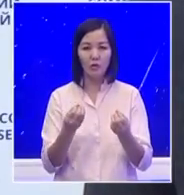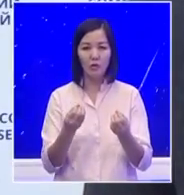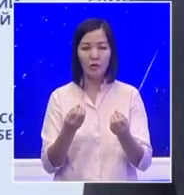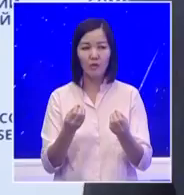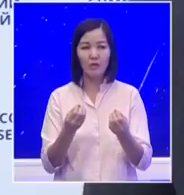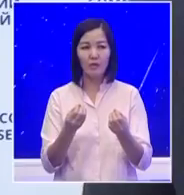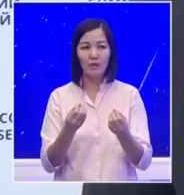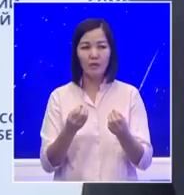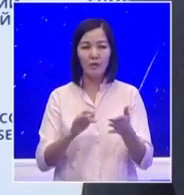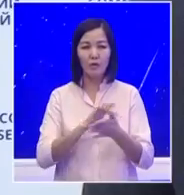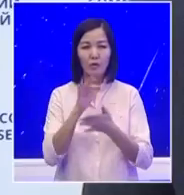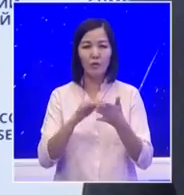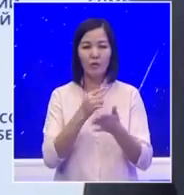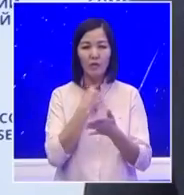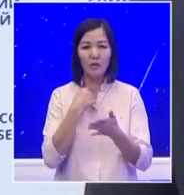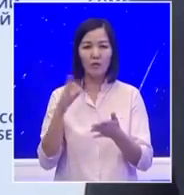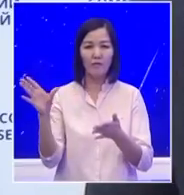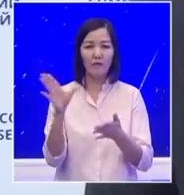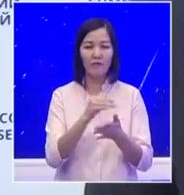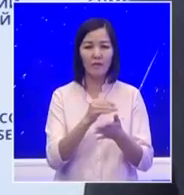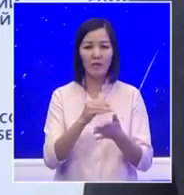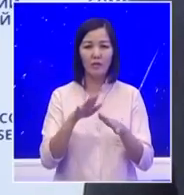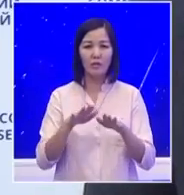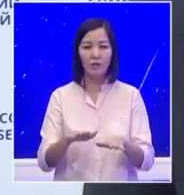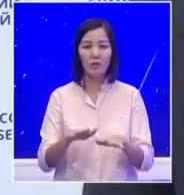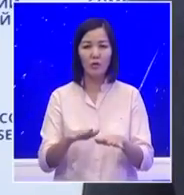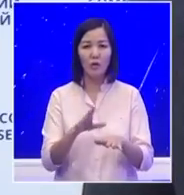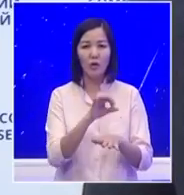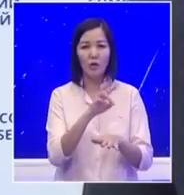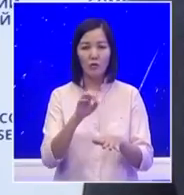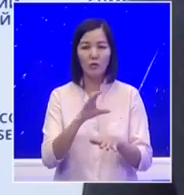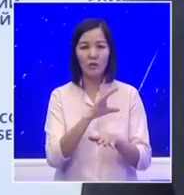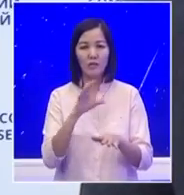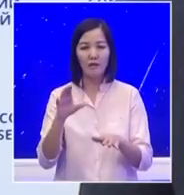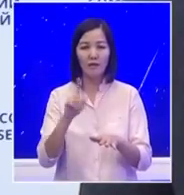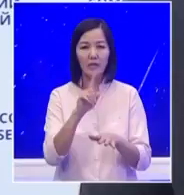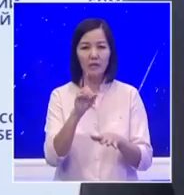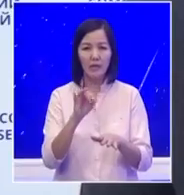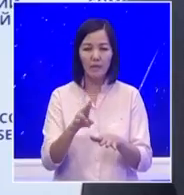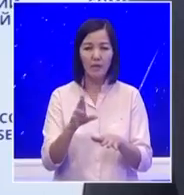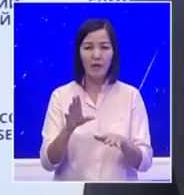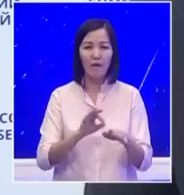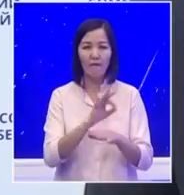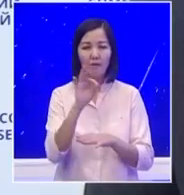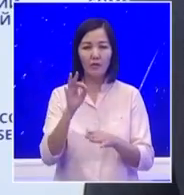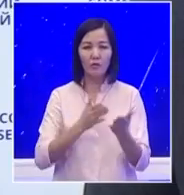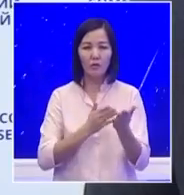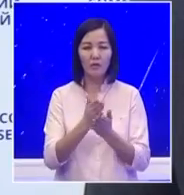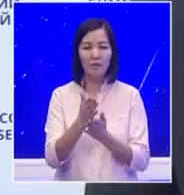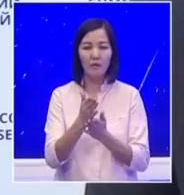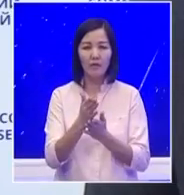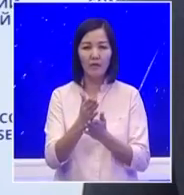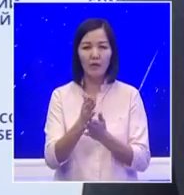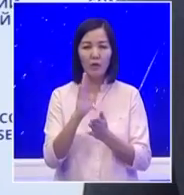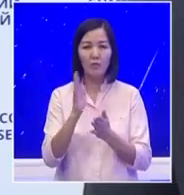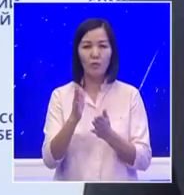периметру города Талдыкурган во всех 4 въездах, это южный, северный, западные, восточных направлениях будут выставлены